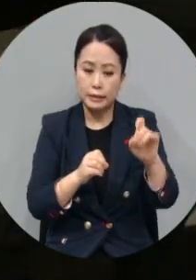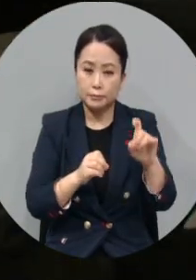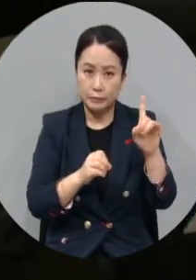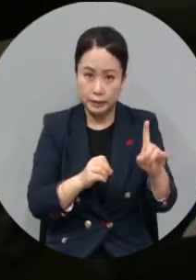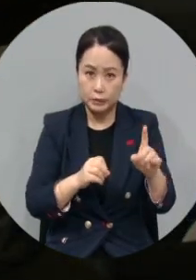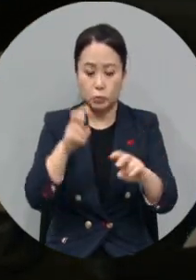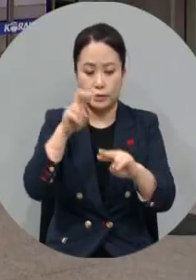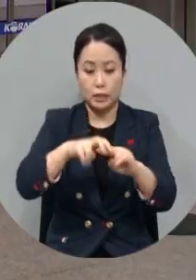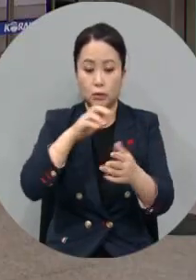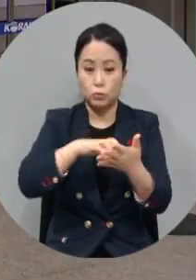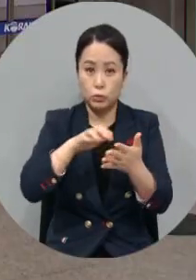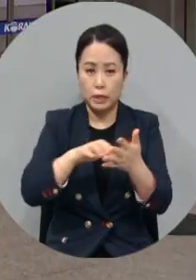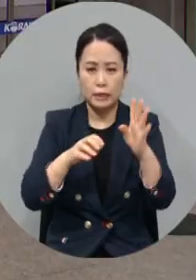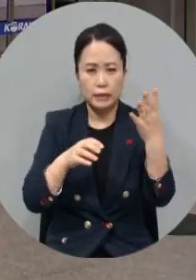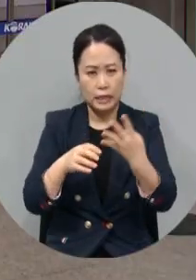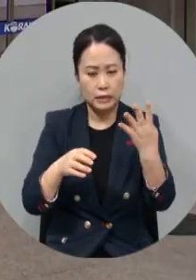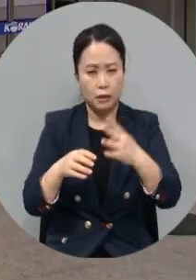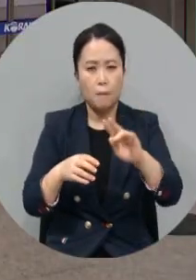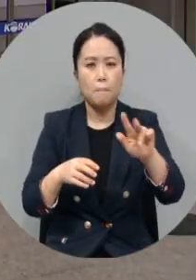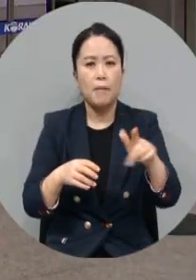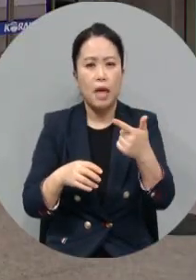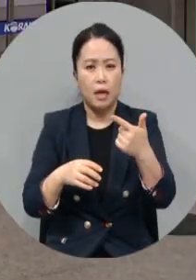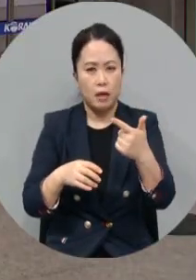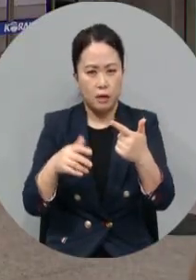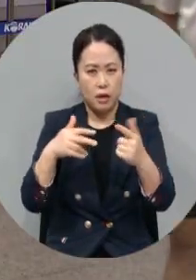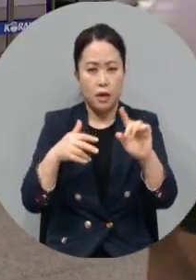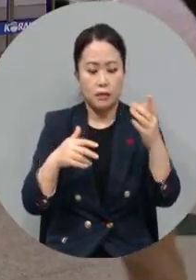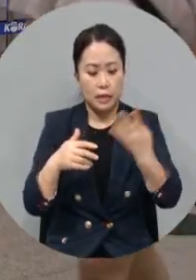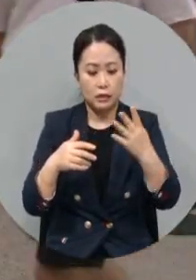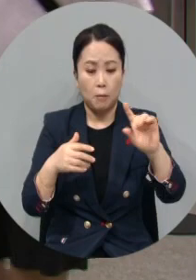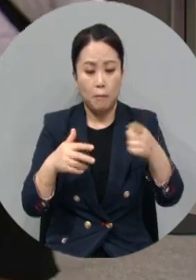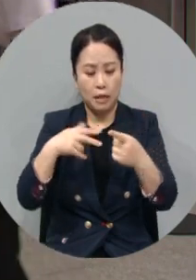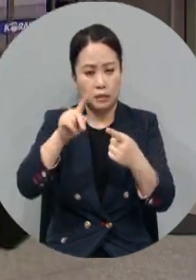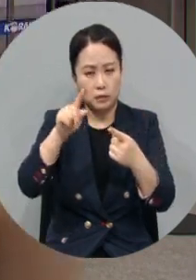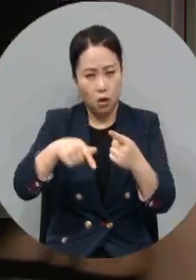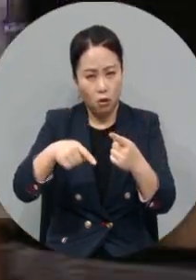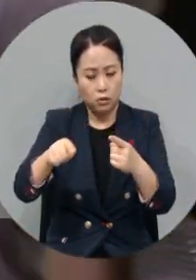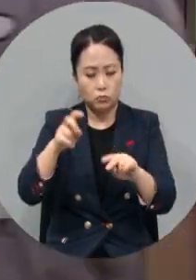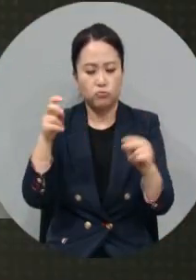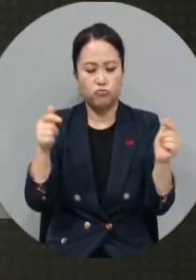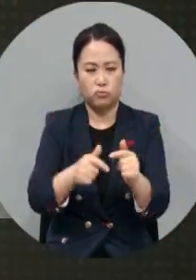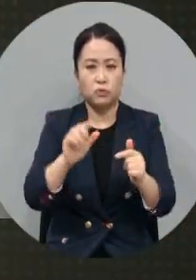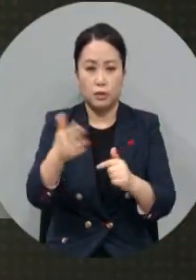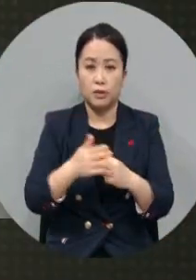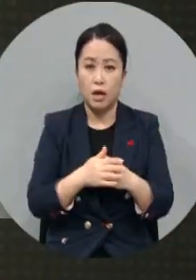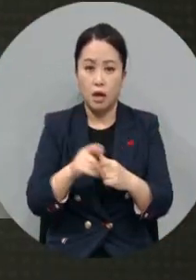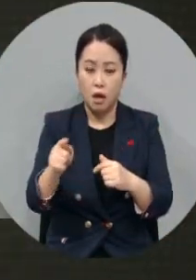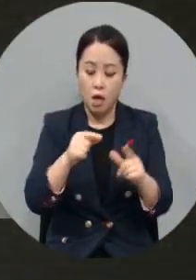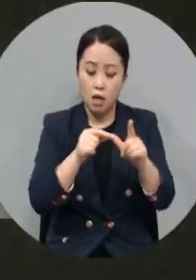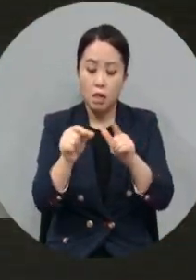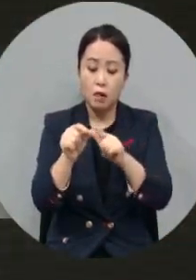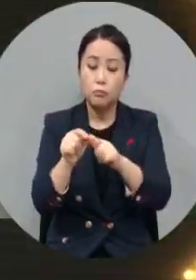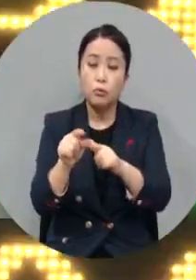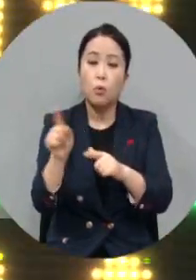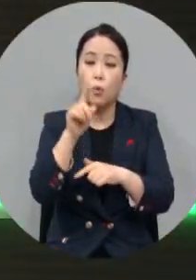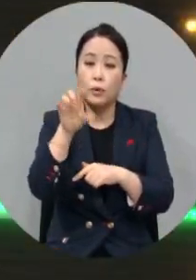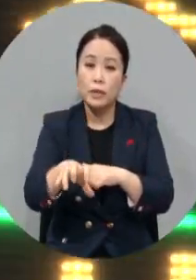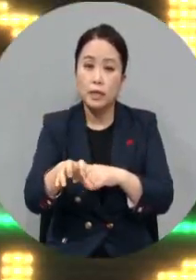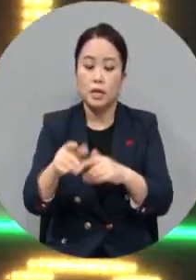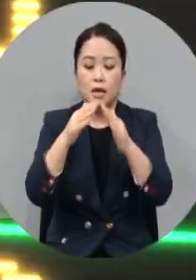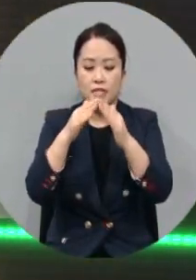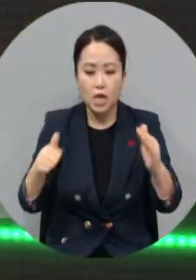석이 감축됩니다. 국토부가 이렇게 빼낸 열차를 전라, 동해, 경전선에 투입하기로 한